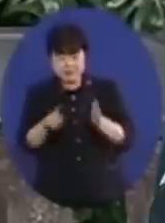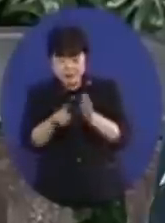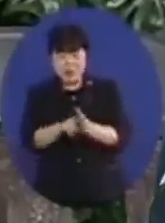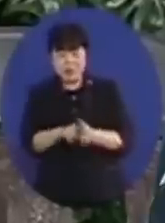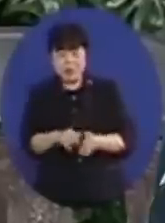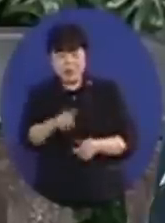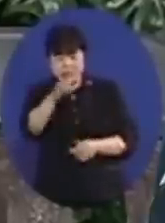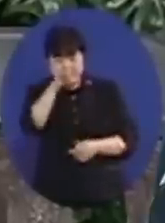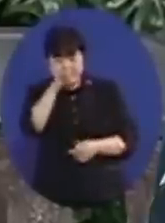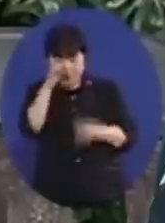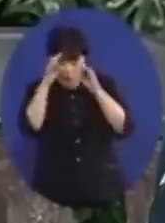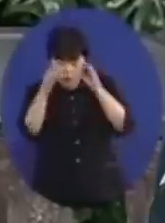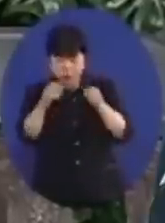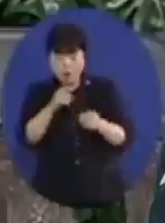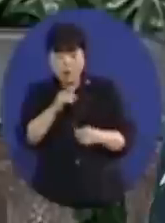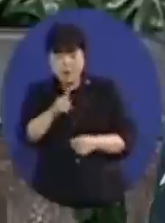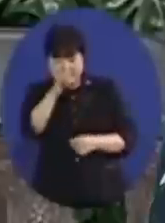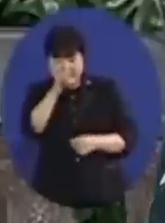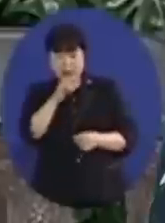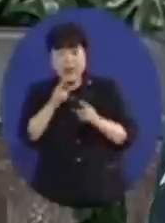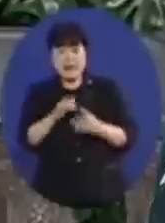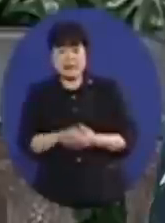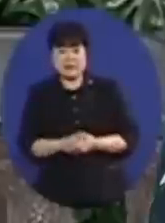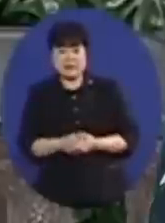있어야 믿고 있어야 말합니다